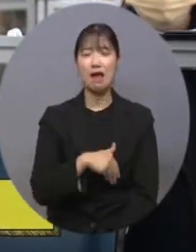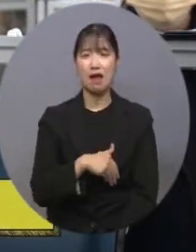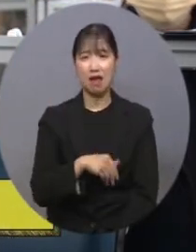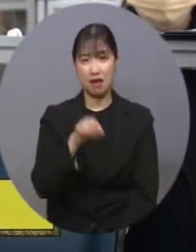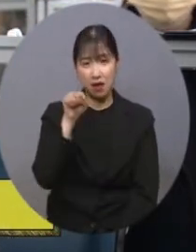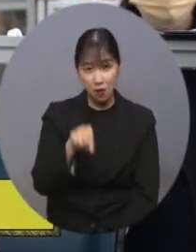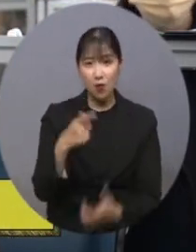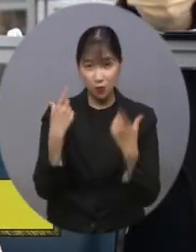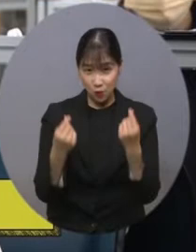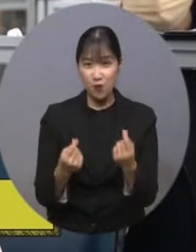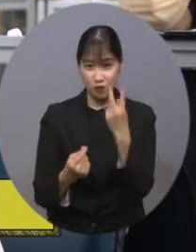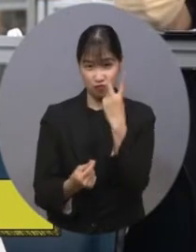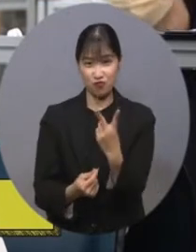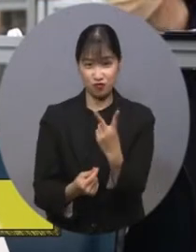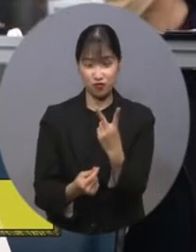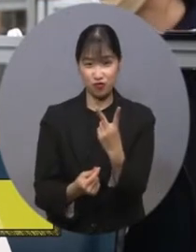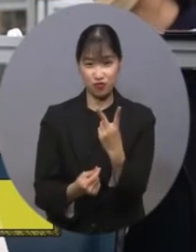개.